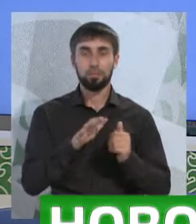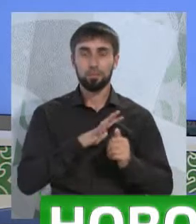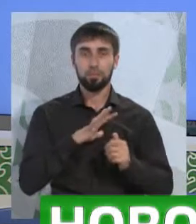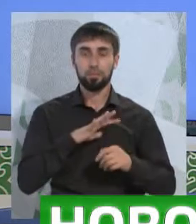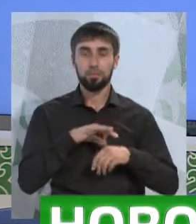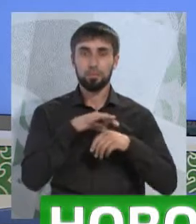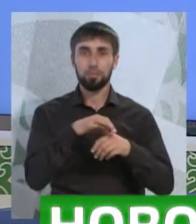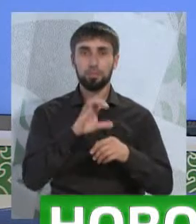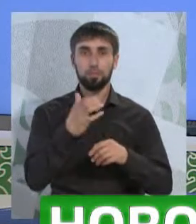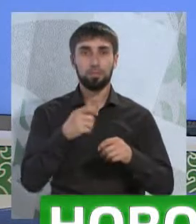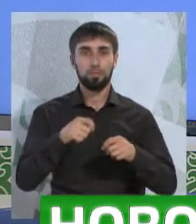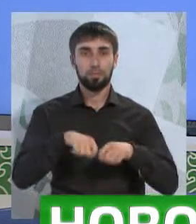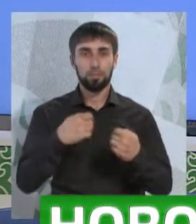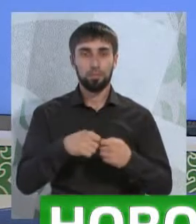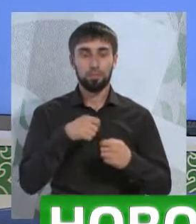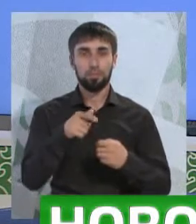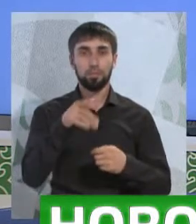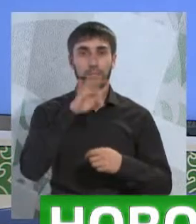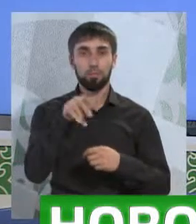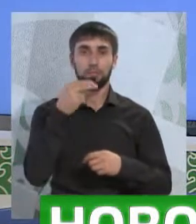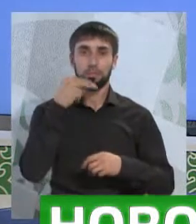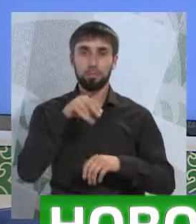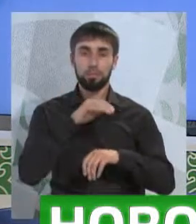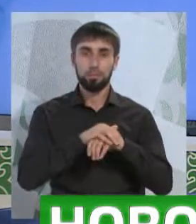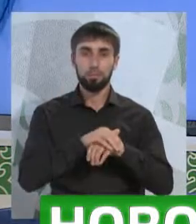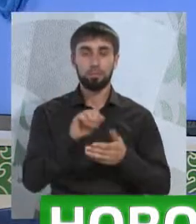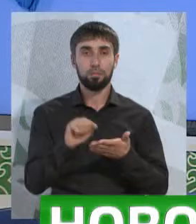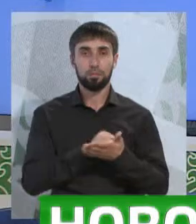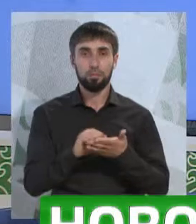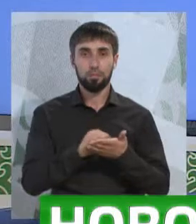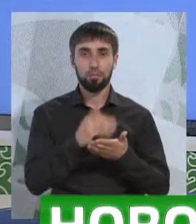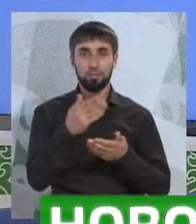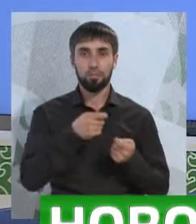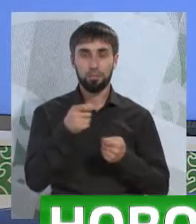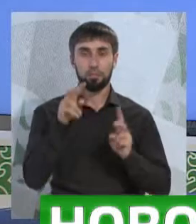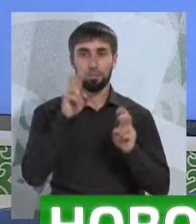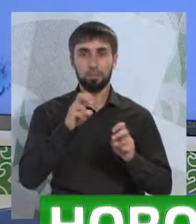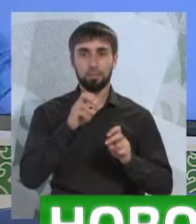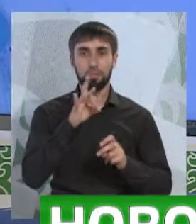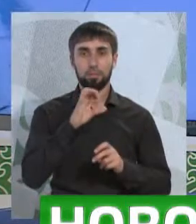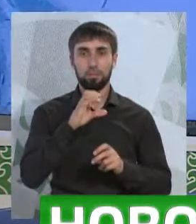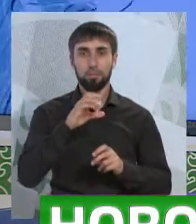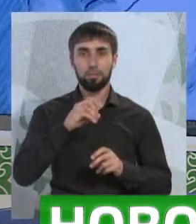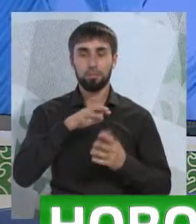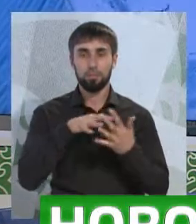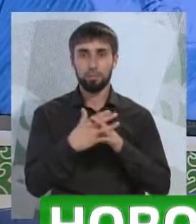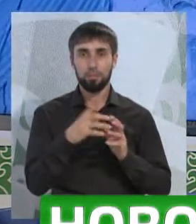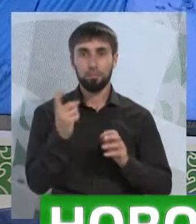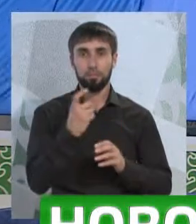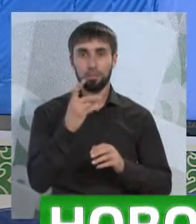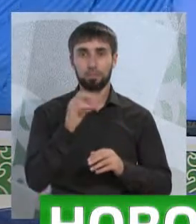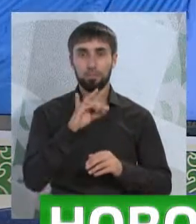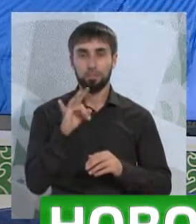нарушениями. Наличие документации, подтверждающей качество и законность перевозимой продукции, проверяют сотрудники Россельхознадзора.